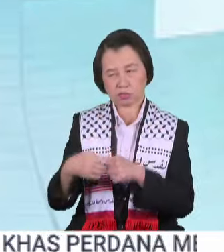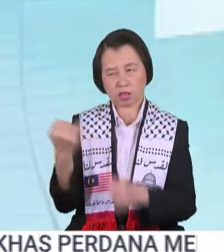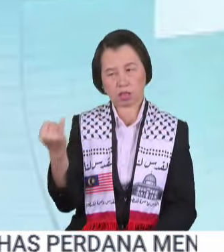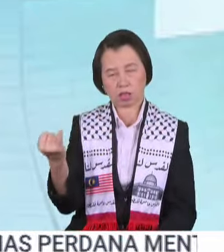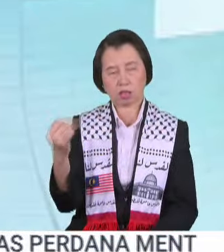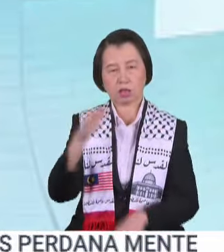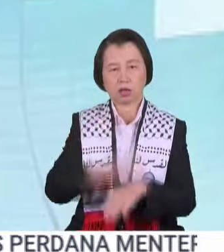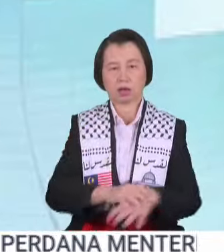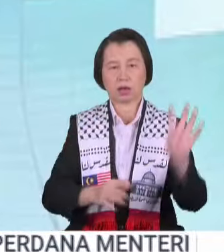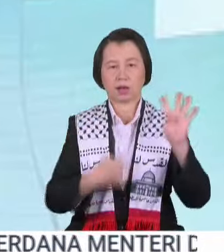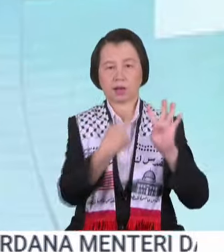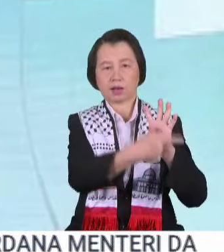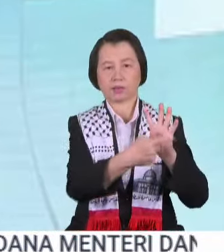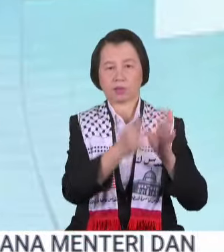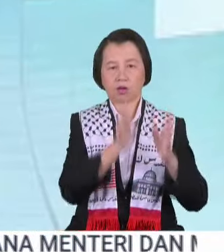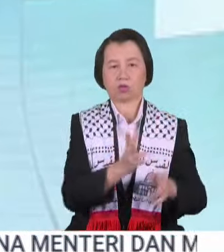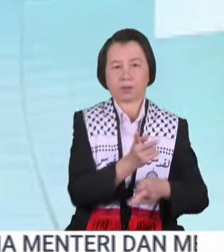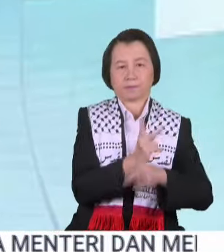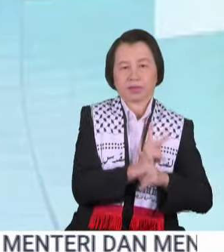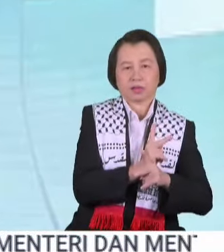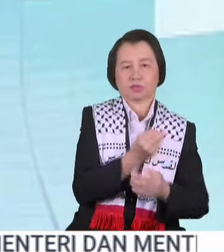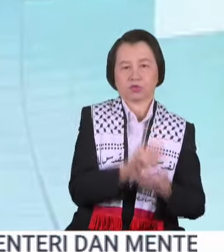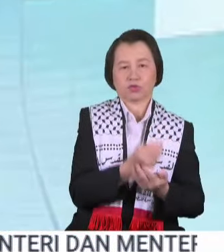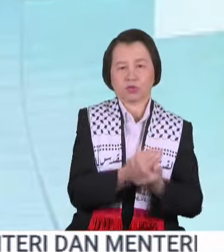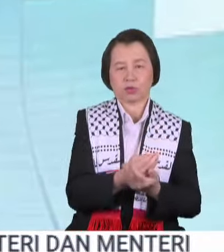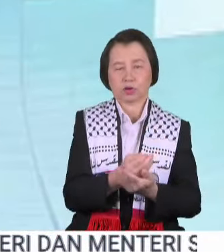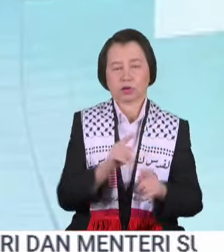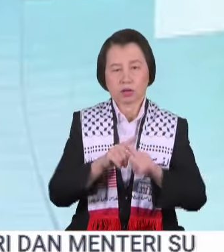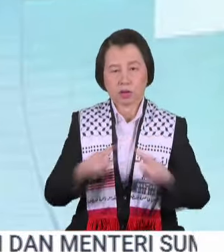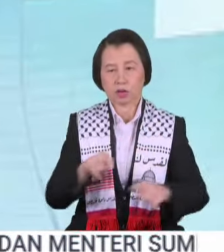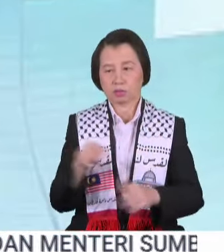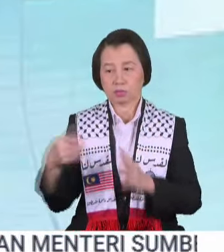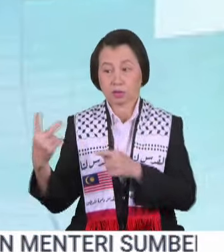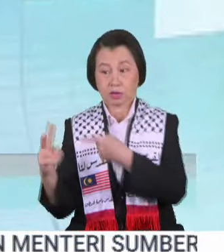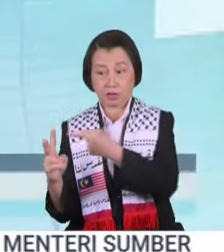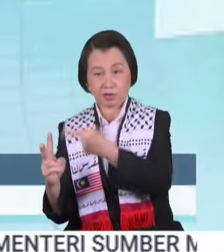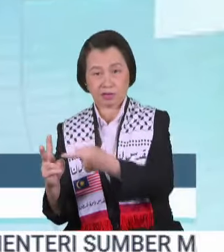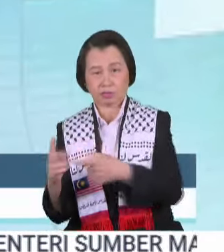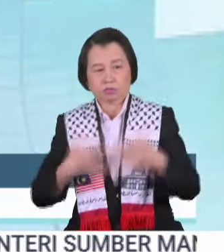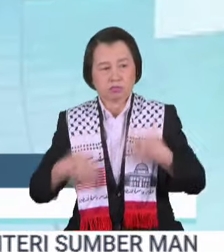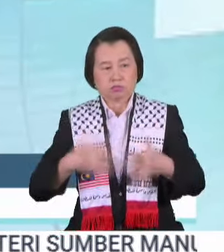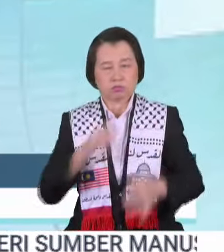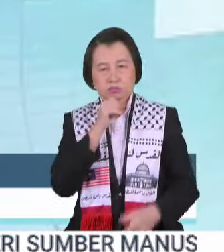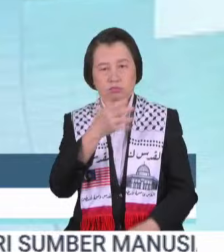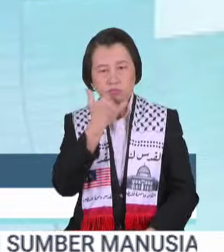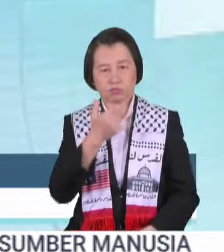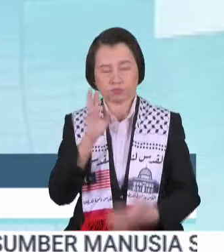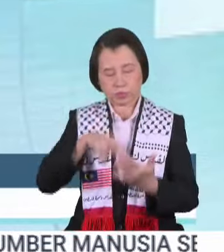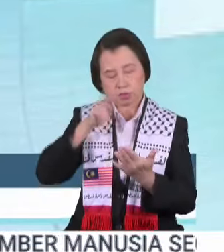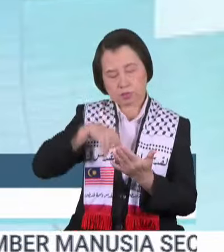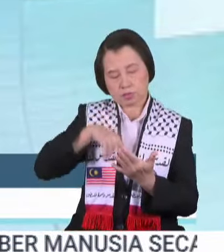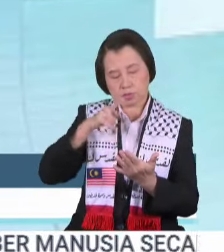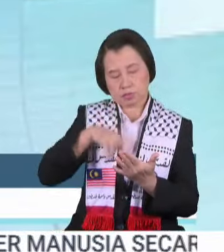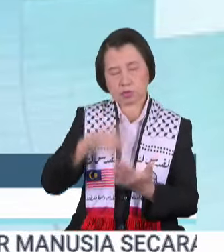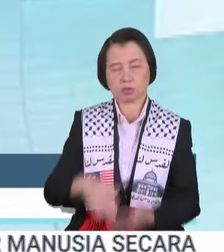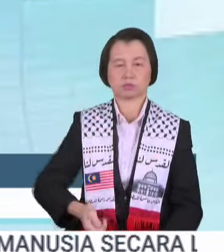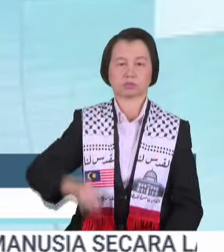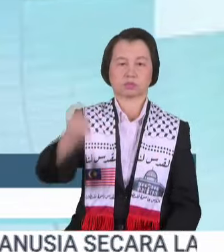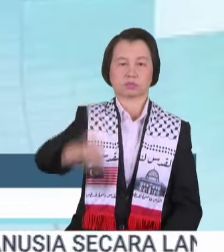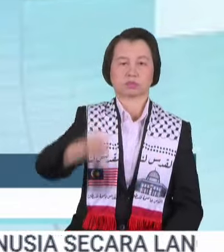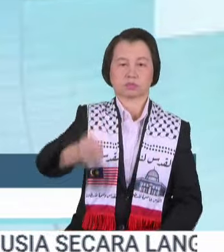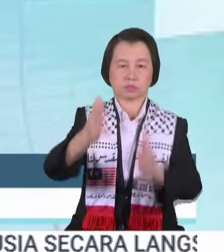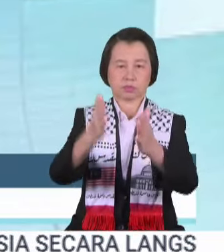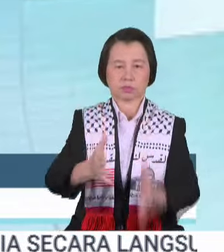khianat terhadap 4 peminjam. Tertuduh bagaimanapun mengaku tidak bersalah. Selepas pertuduhan dibacakan di hadapan